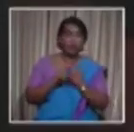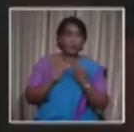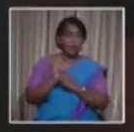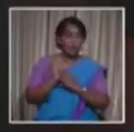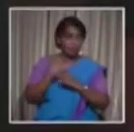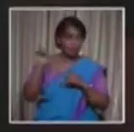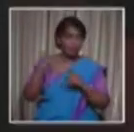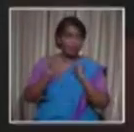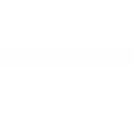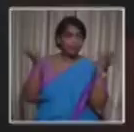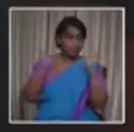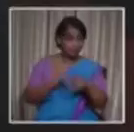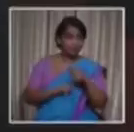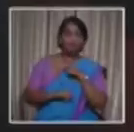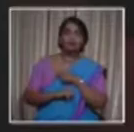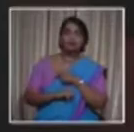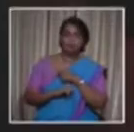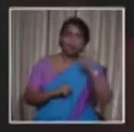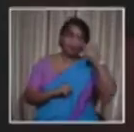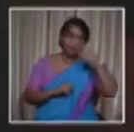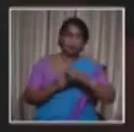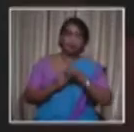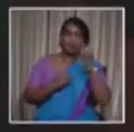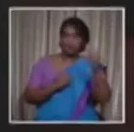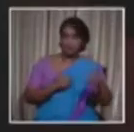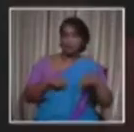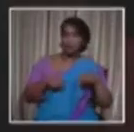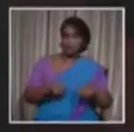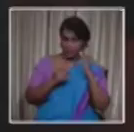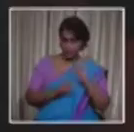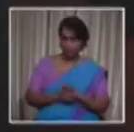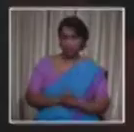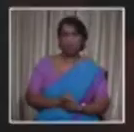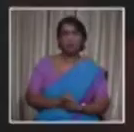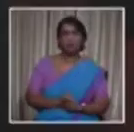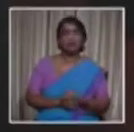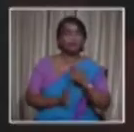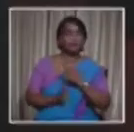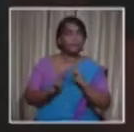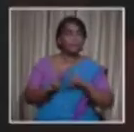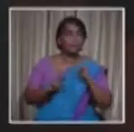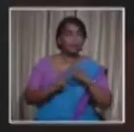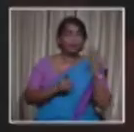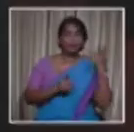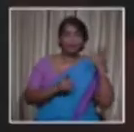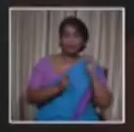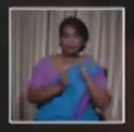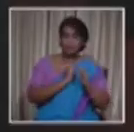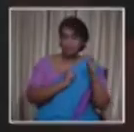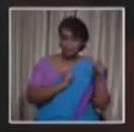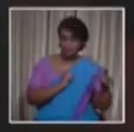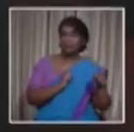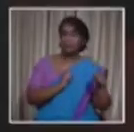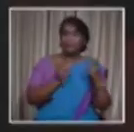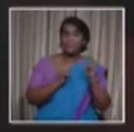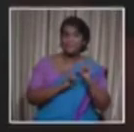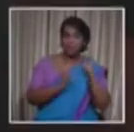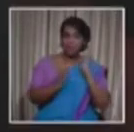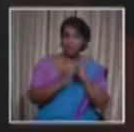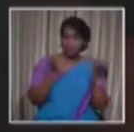බහුවිද ප්‍රමාණ මධ්‍යස්ථානයේ ඉන්ධන ලබා දීම දැනට ආරම්භ කළා තිබෙනවා. පිටකොටුව බැස්සියෙන් මාවත පුද්ගලික බස් රථ